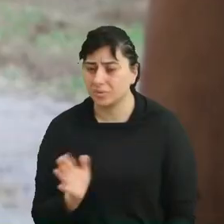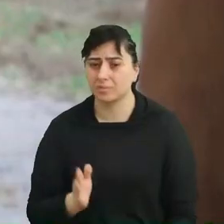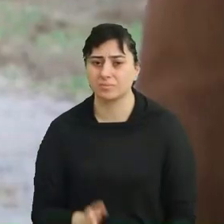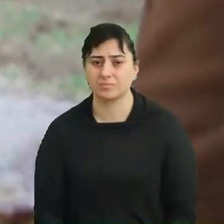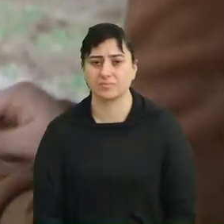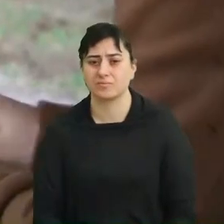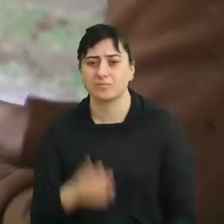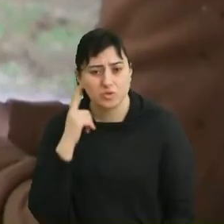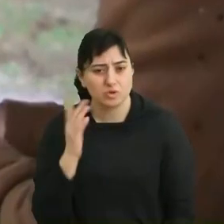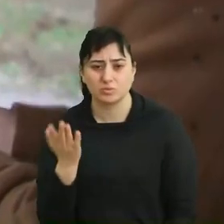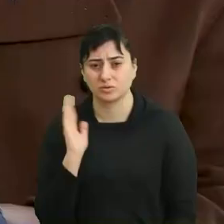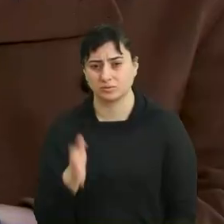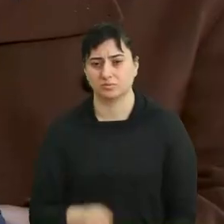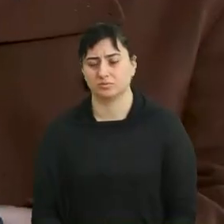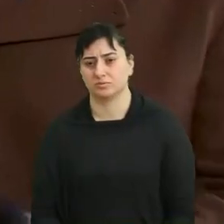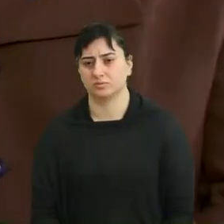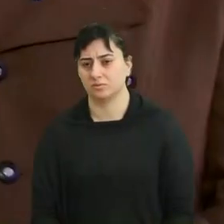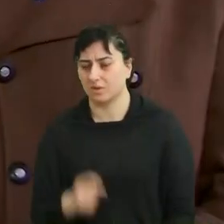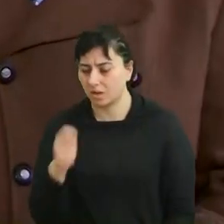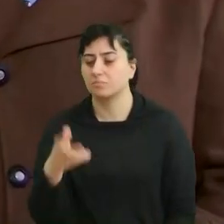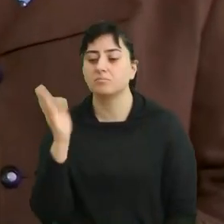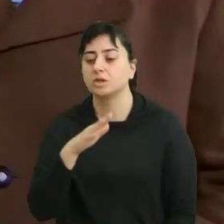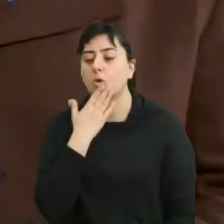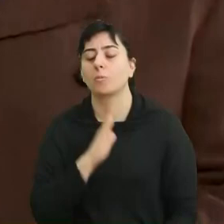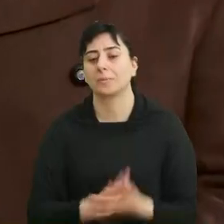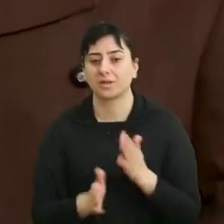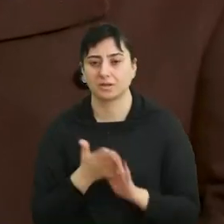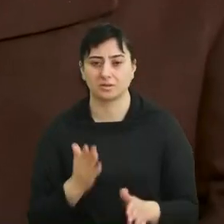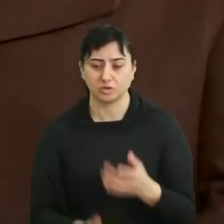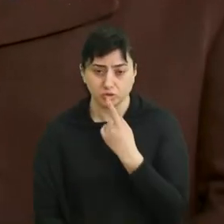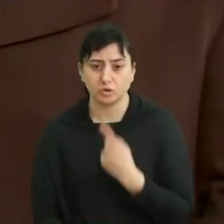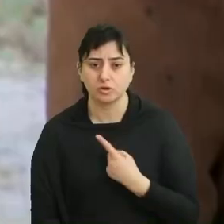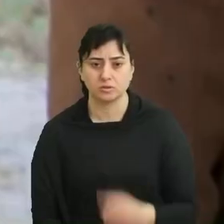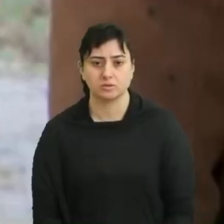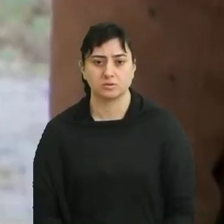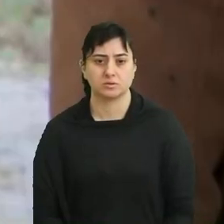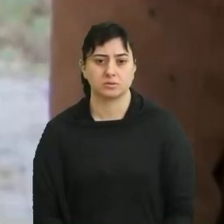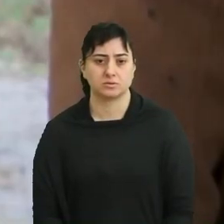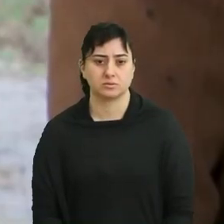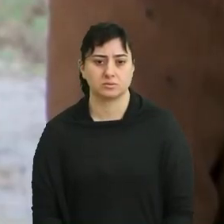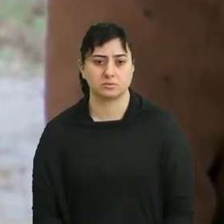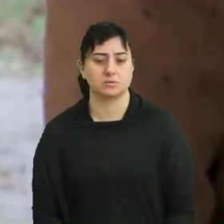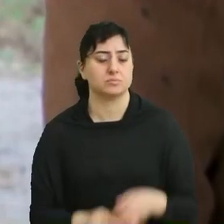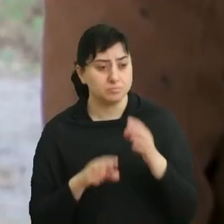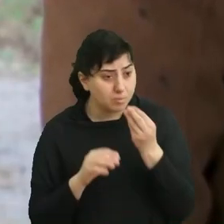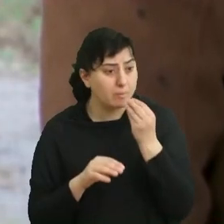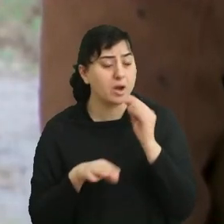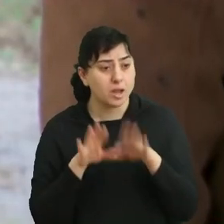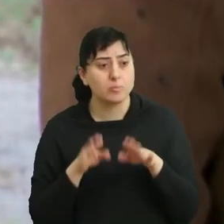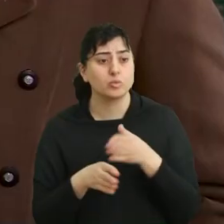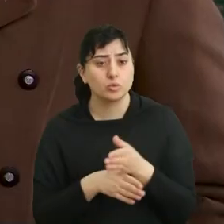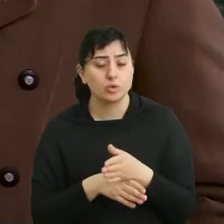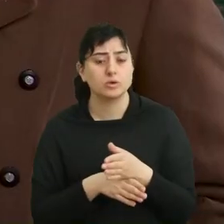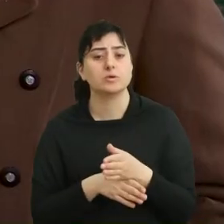ya. Duymuyorsun ya Şükrü. Al Şükrü. Al. Başka mama yok. Bitti. 200 lira söyle daha. Söyle bakalım reklamını. Mama reklamı efendim. Gerçekten